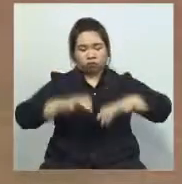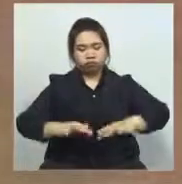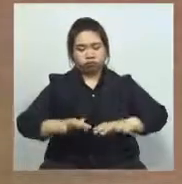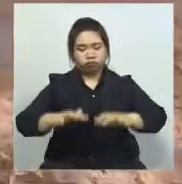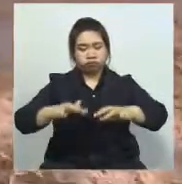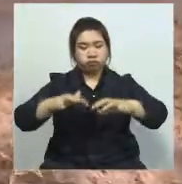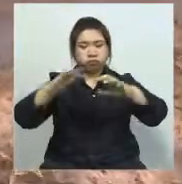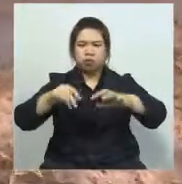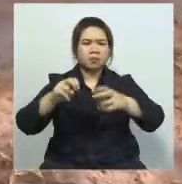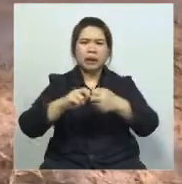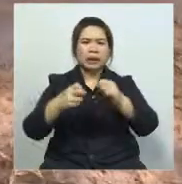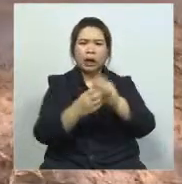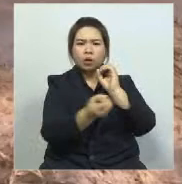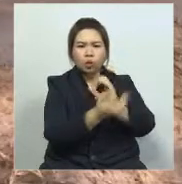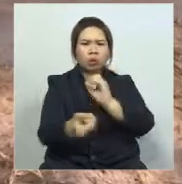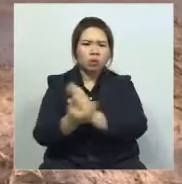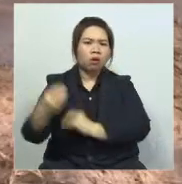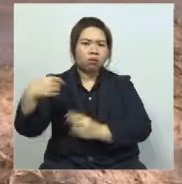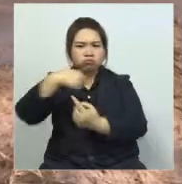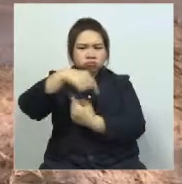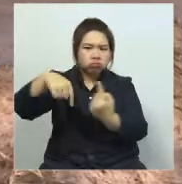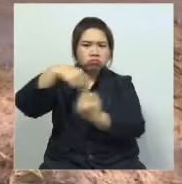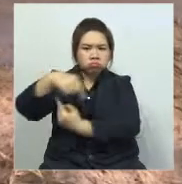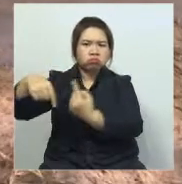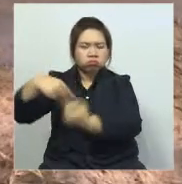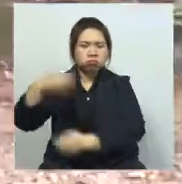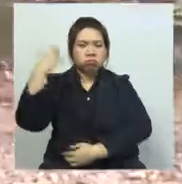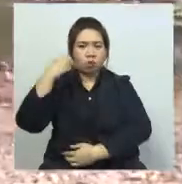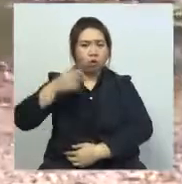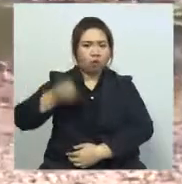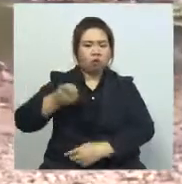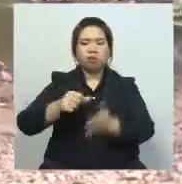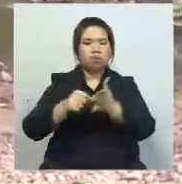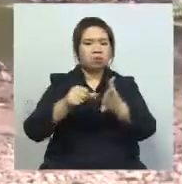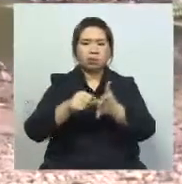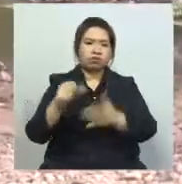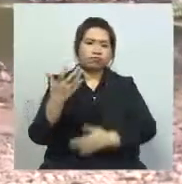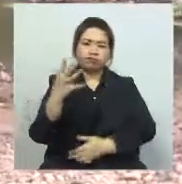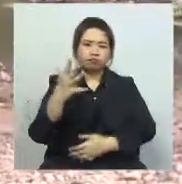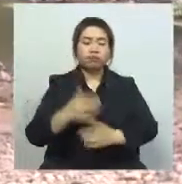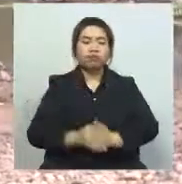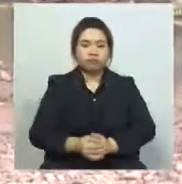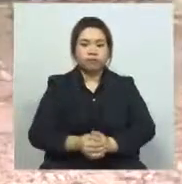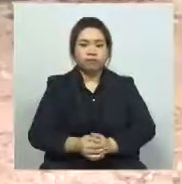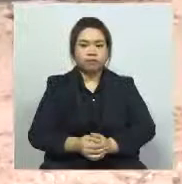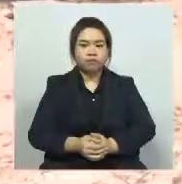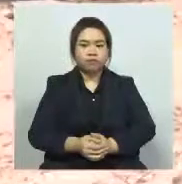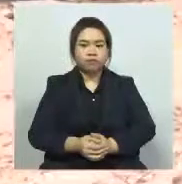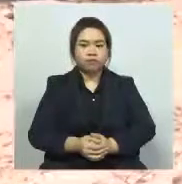บัติปัญหาลักษณะนี้ยังคงเกิดขึ้นและยังแก้ไขไม่ได้